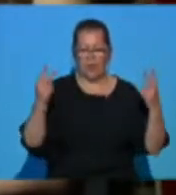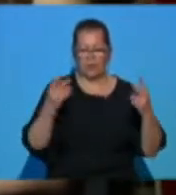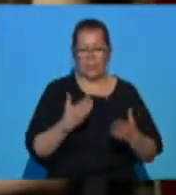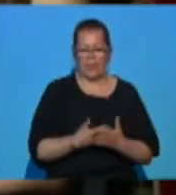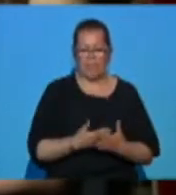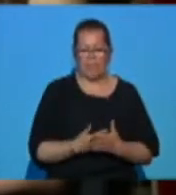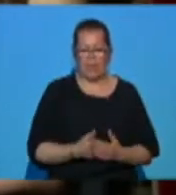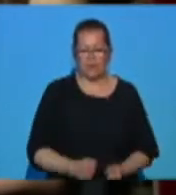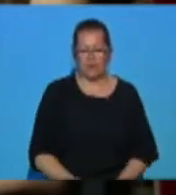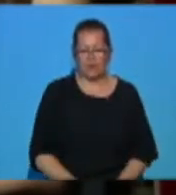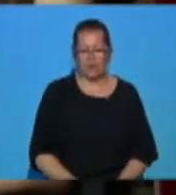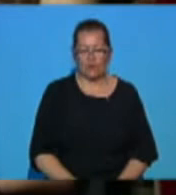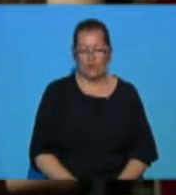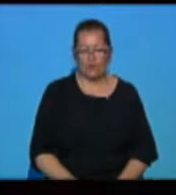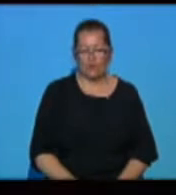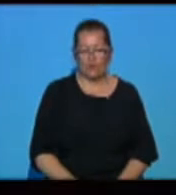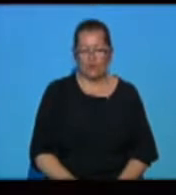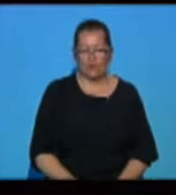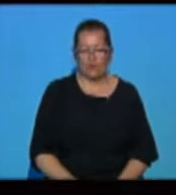pentru,